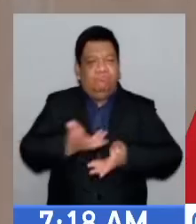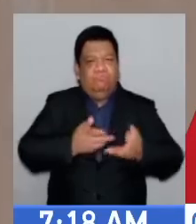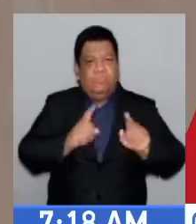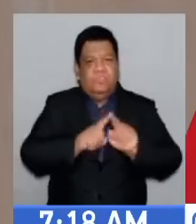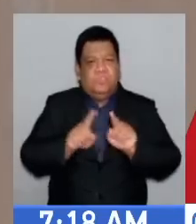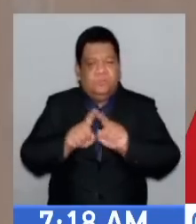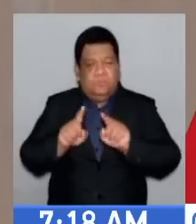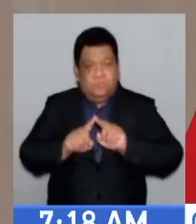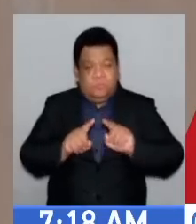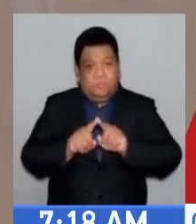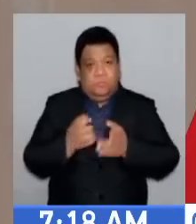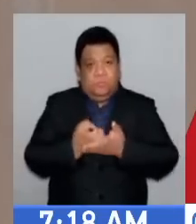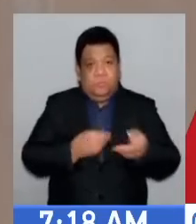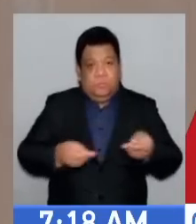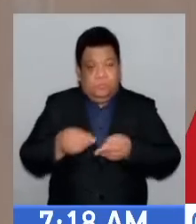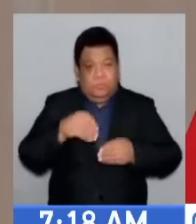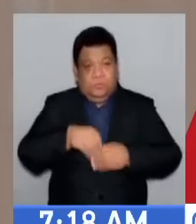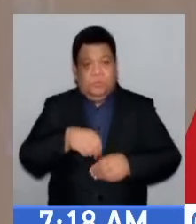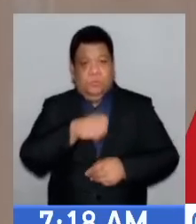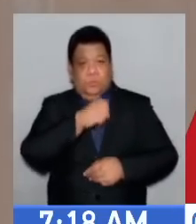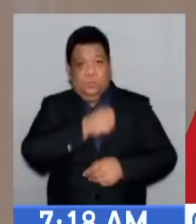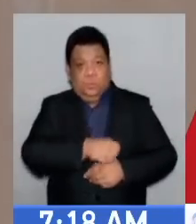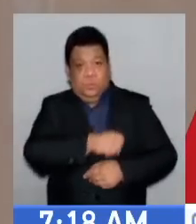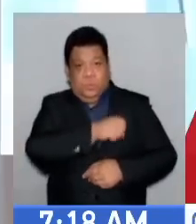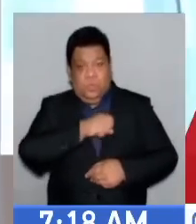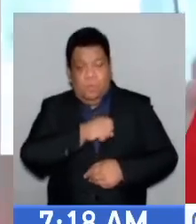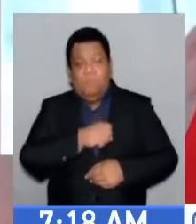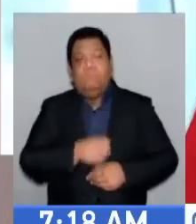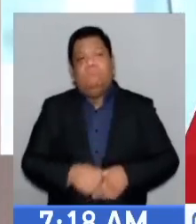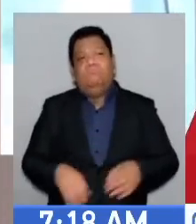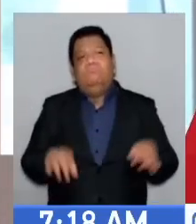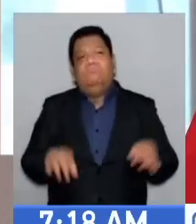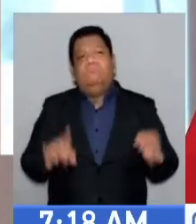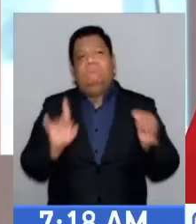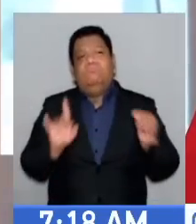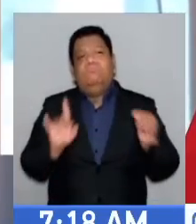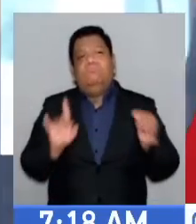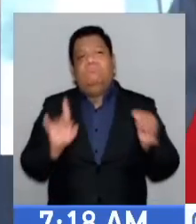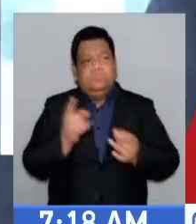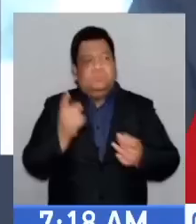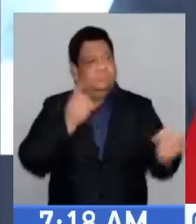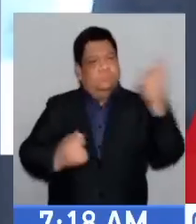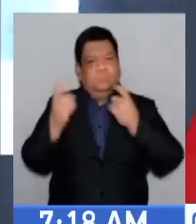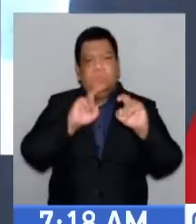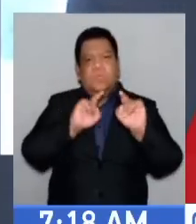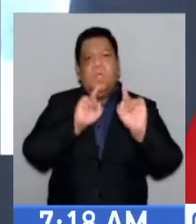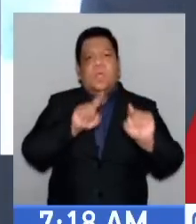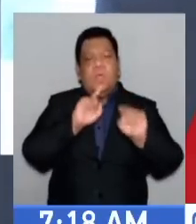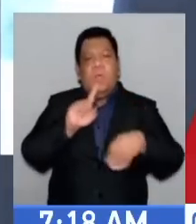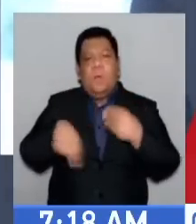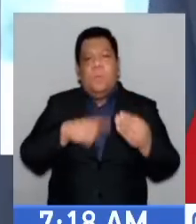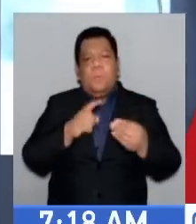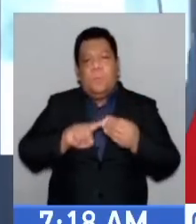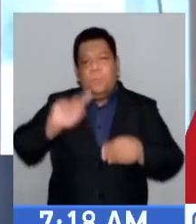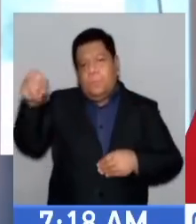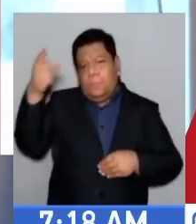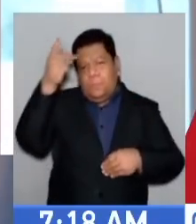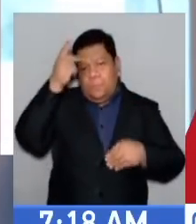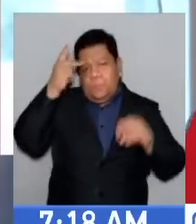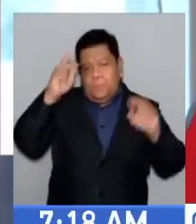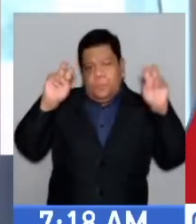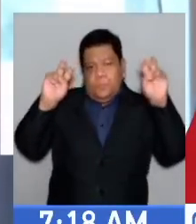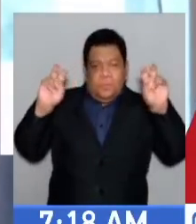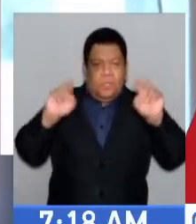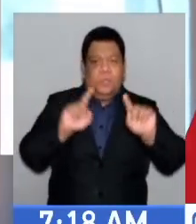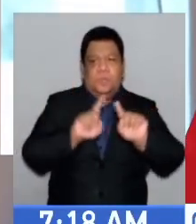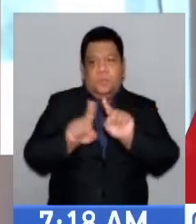Switzerland, sinagot niya ang tanong ng ilang business leaders kaugnay sa geopolitics o yung politika sa likod ng pagsusulong ng